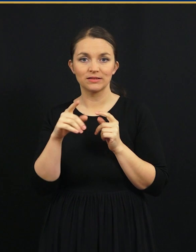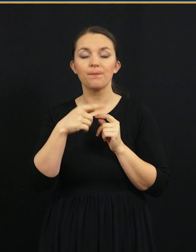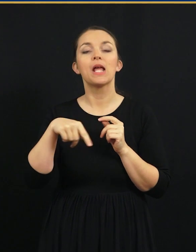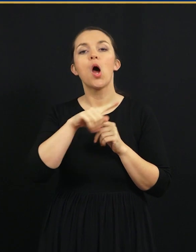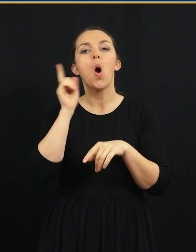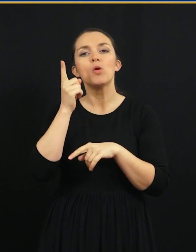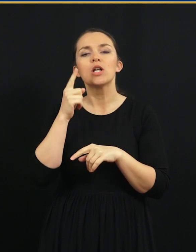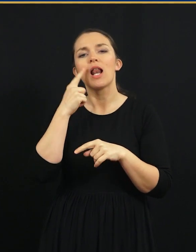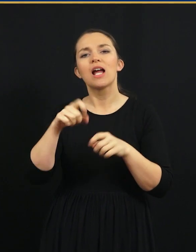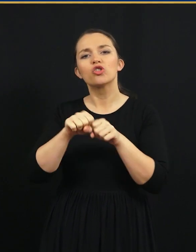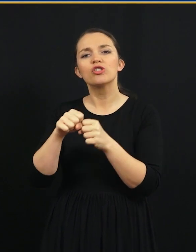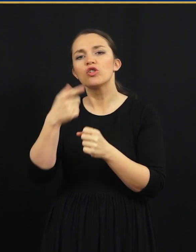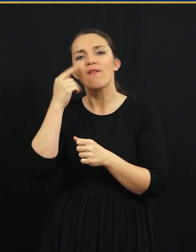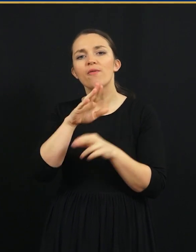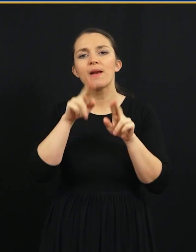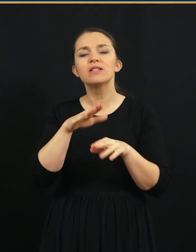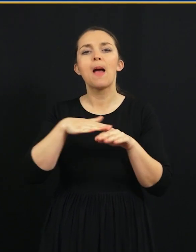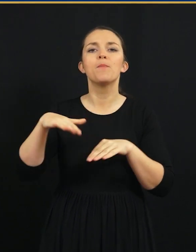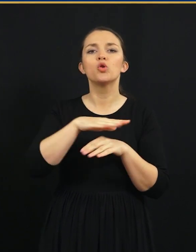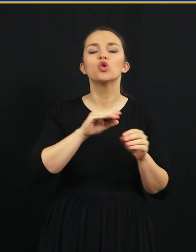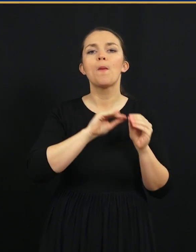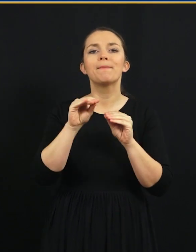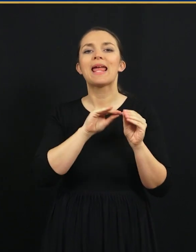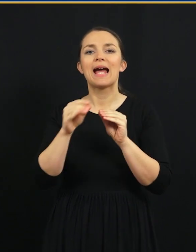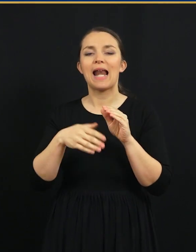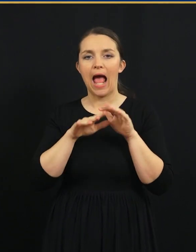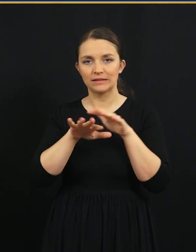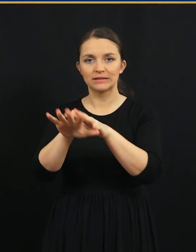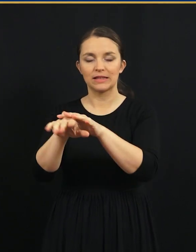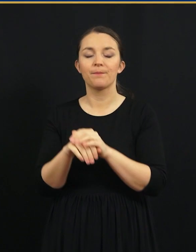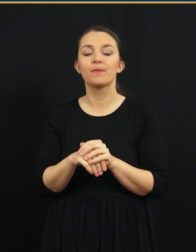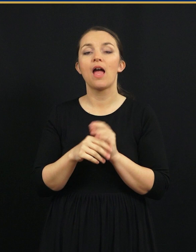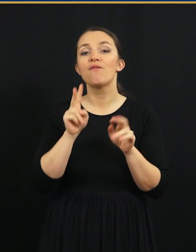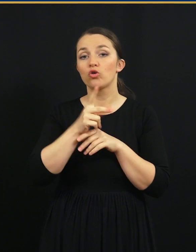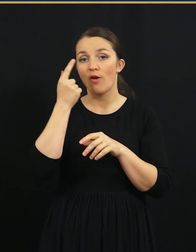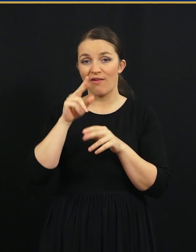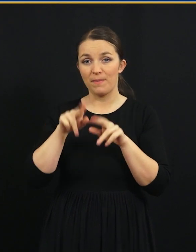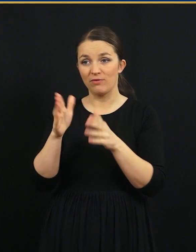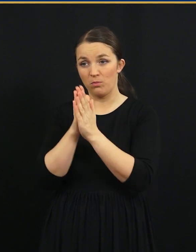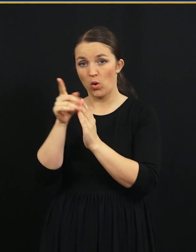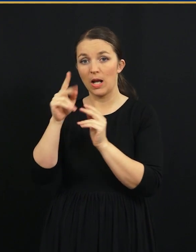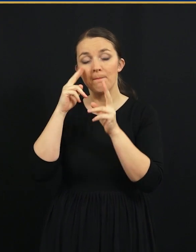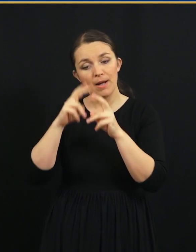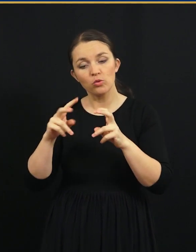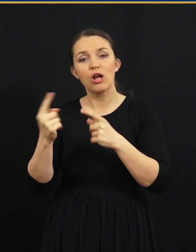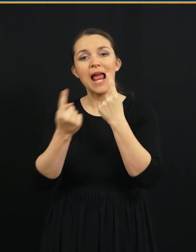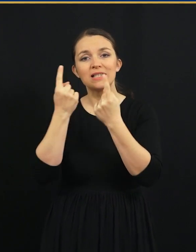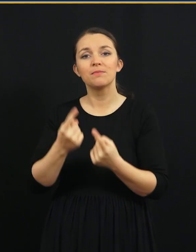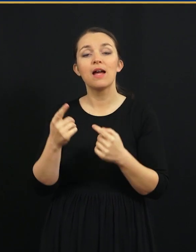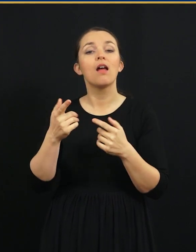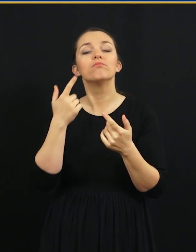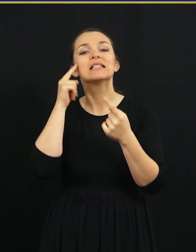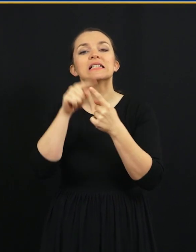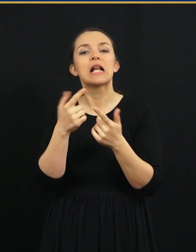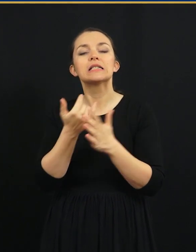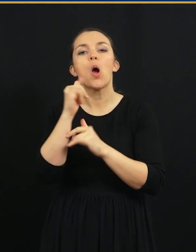Vič-Kotnikova-Logatec, ki opozarja na kršitve človekovih pravic na področju migracij. Varuha človekovih pravic je prosila, naj preuči razmere